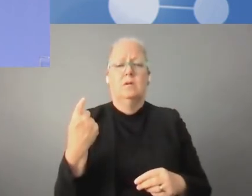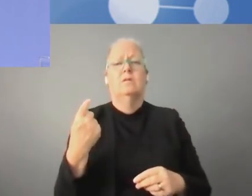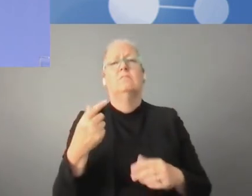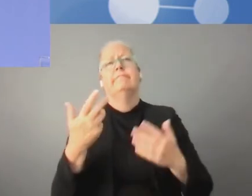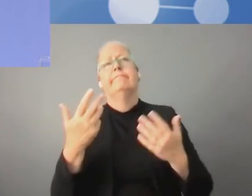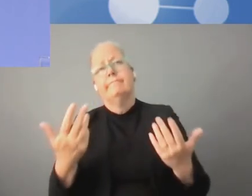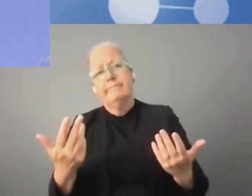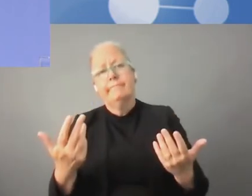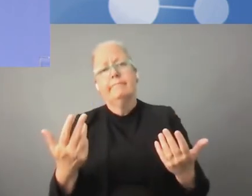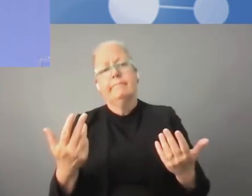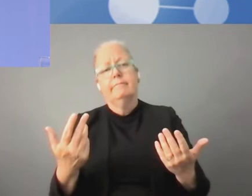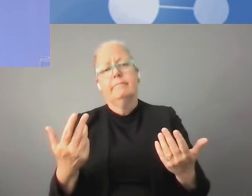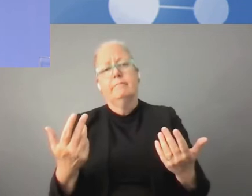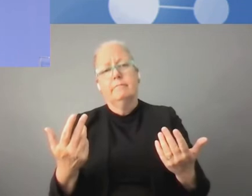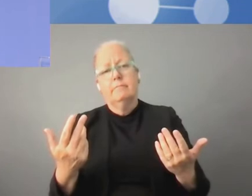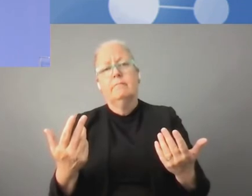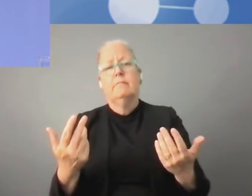将他所有的价值